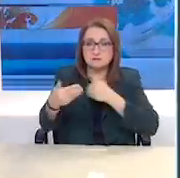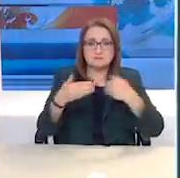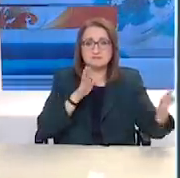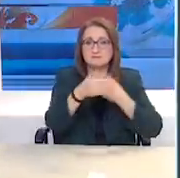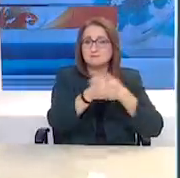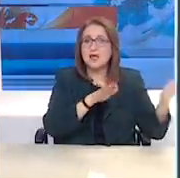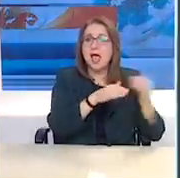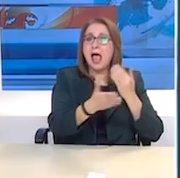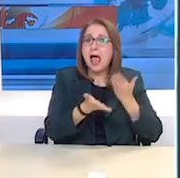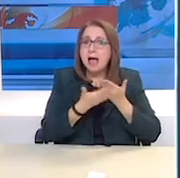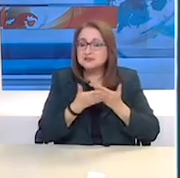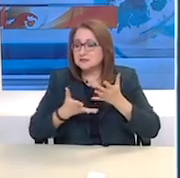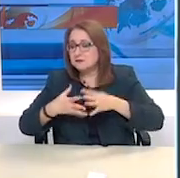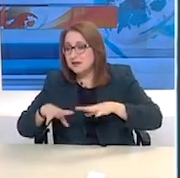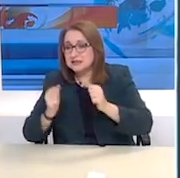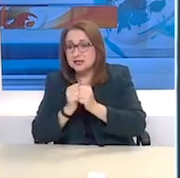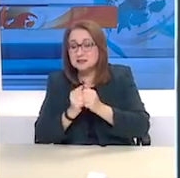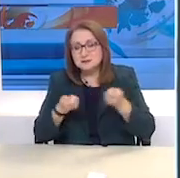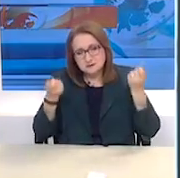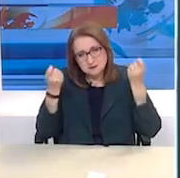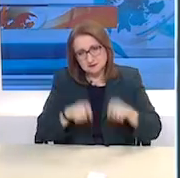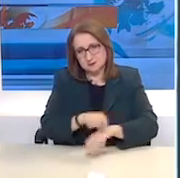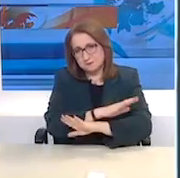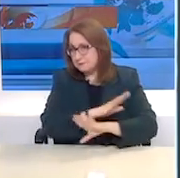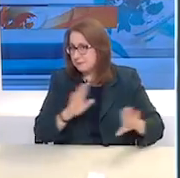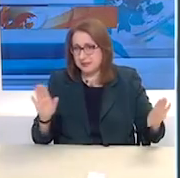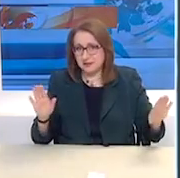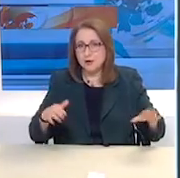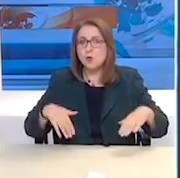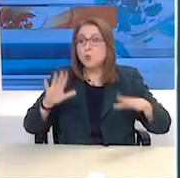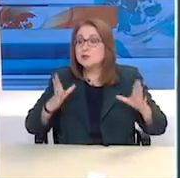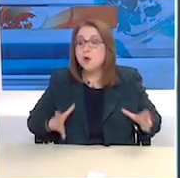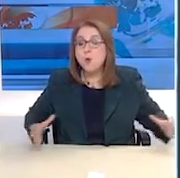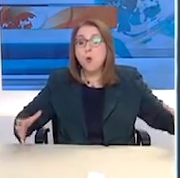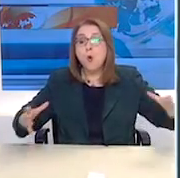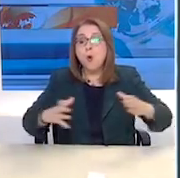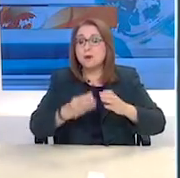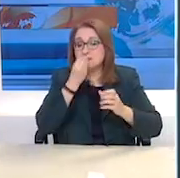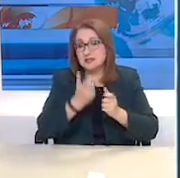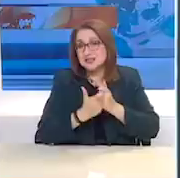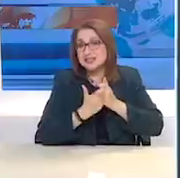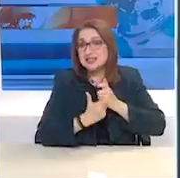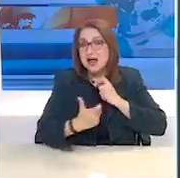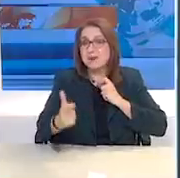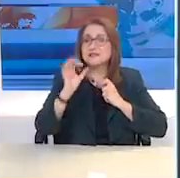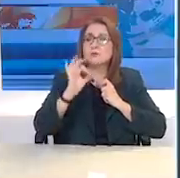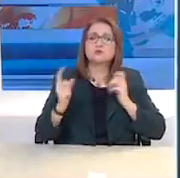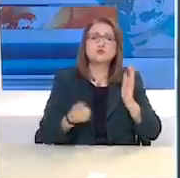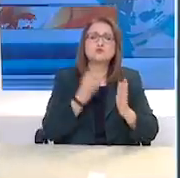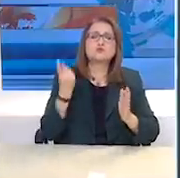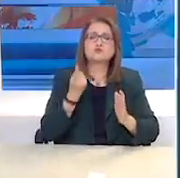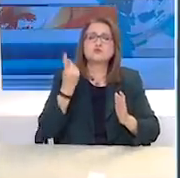λόγος μετακίνησης και δεν πρέπει να ετοιμαζόμαστε να μαζευτούμε όλοι γύρω από το τραπέζι με τους φίλους μας όπως κάνουμε κάθε